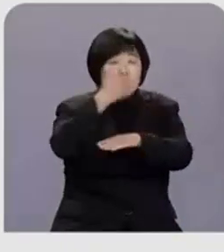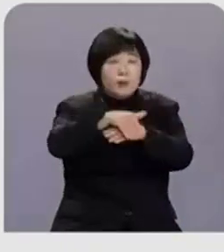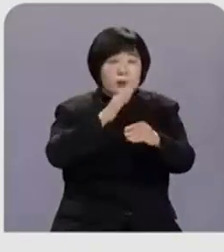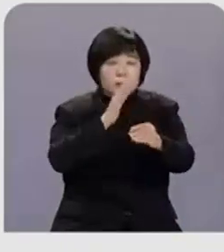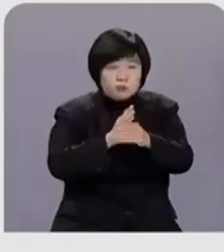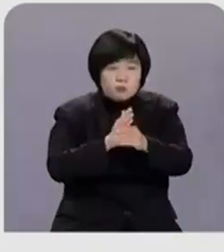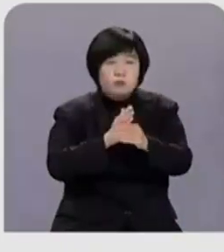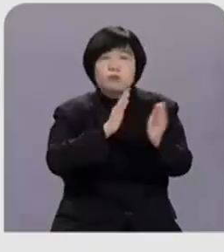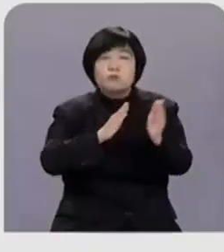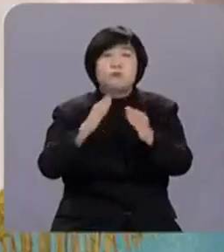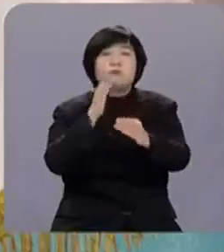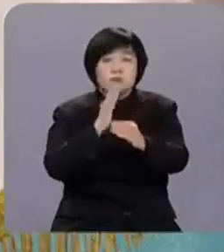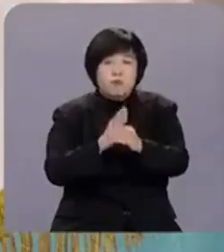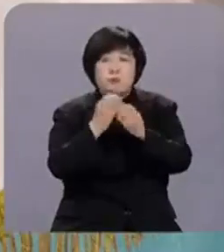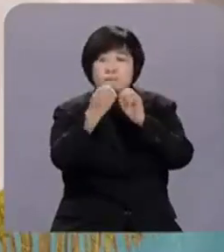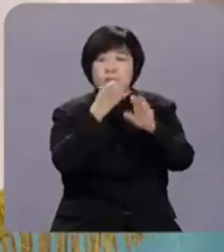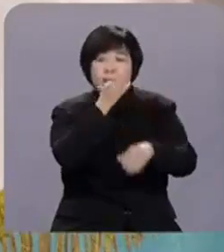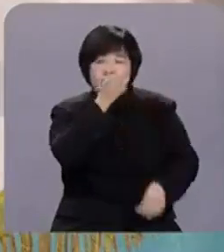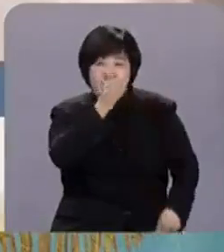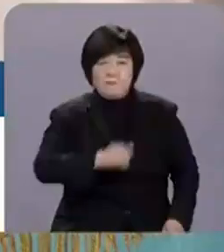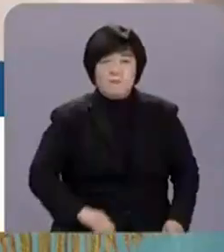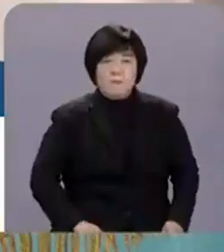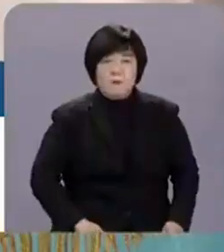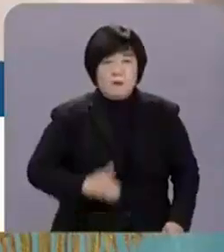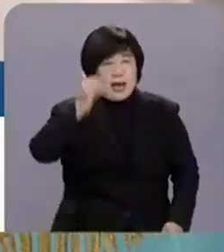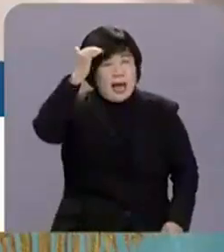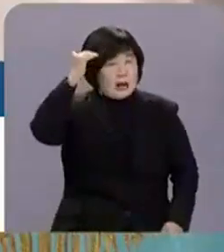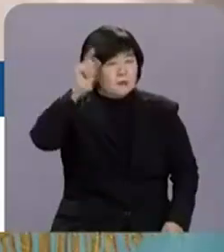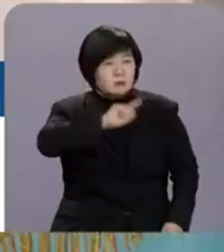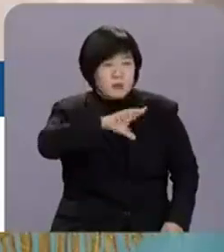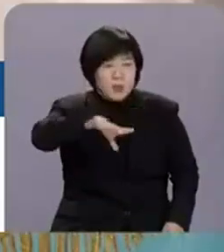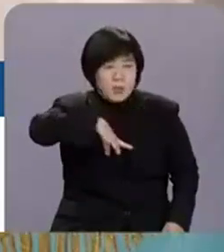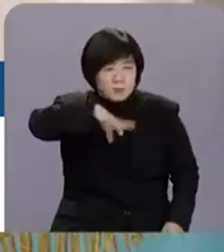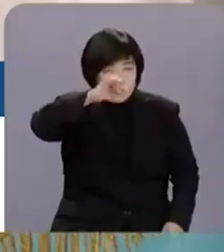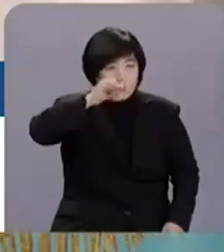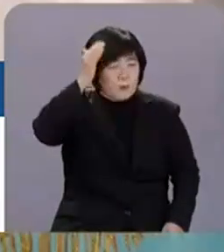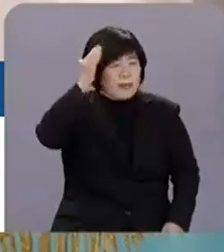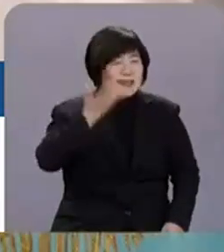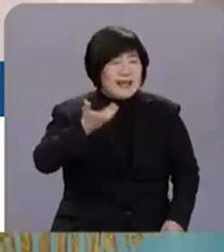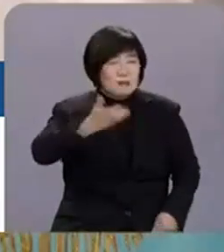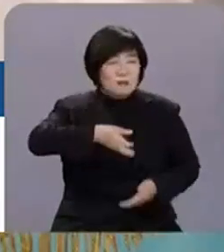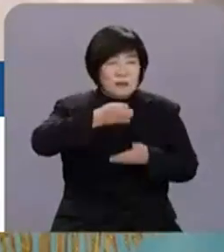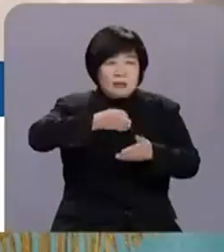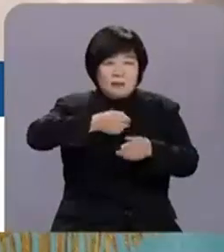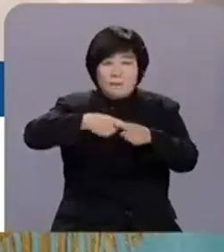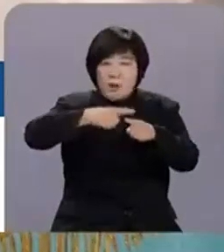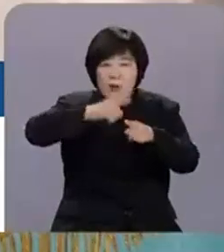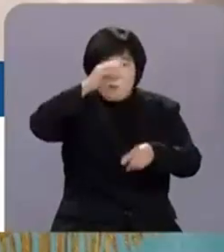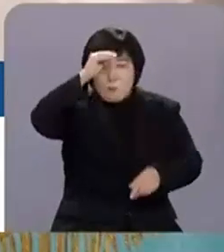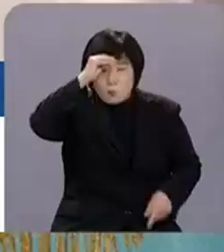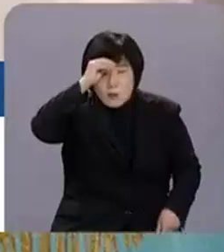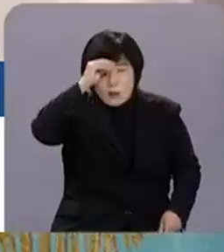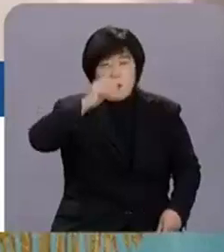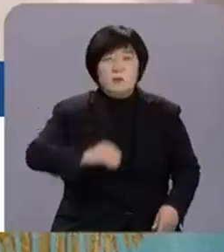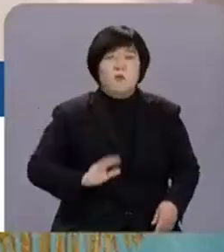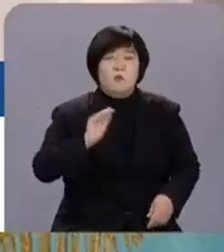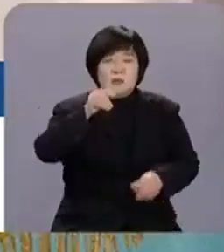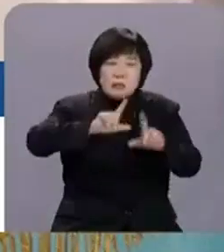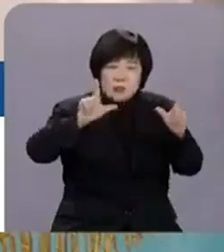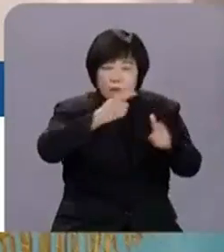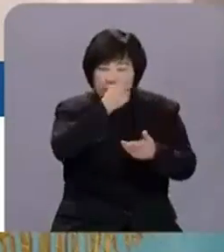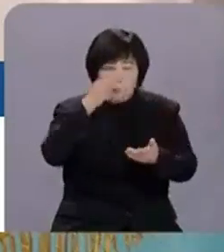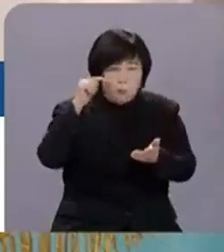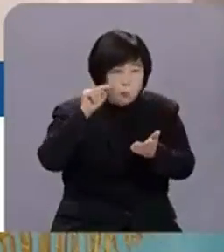답했습니다 국내 최초로 개발하는 탄소 가치 평가 모델과 기우 대응 보장 을 도입하여 탄소배출